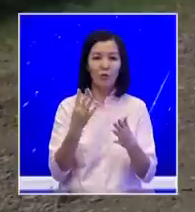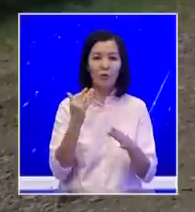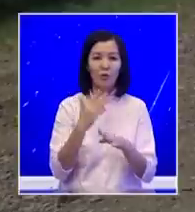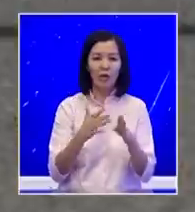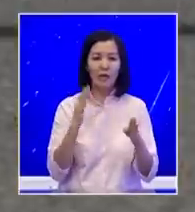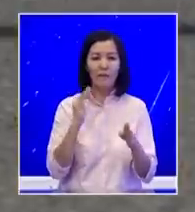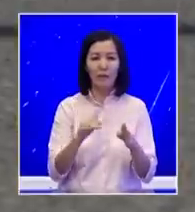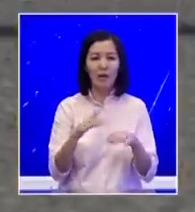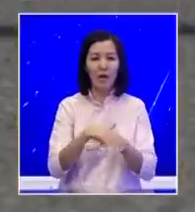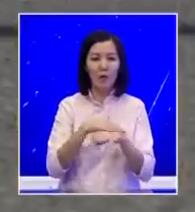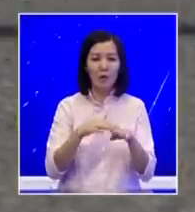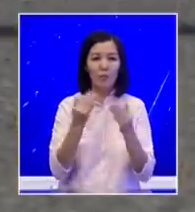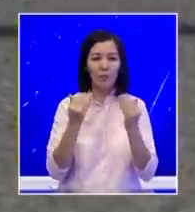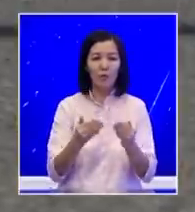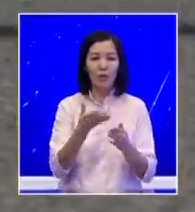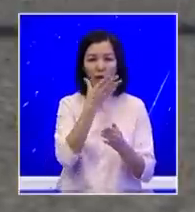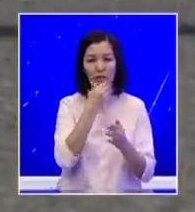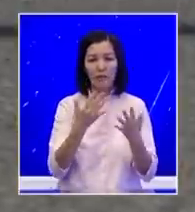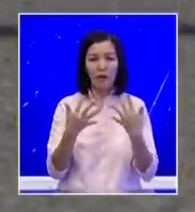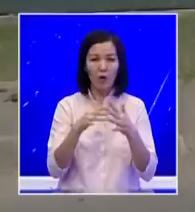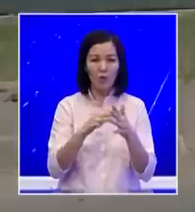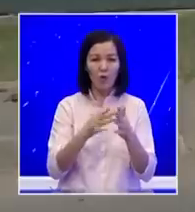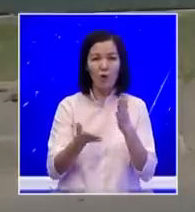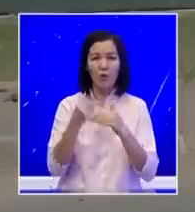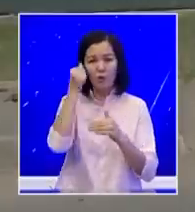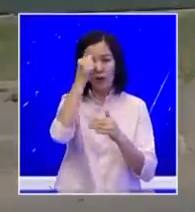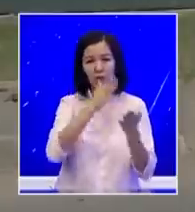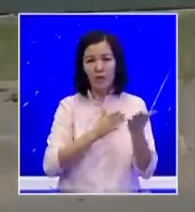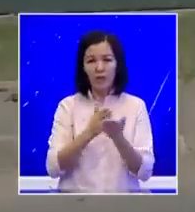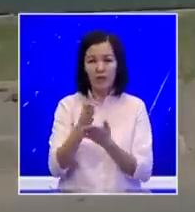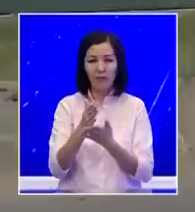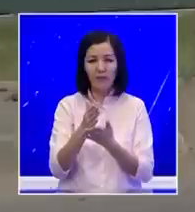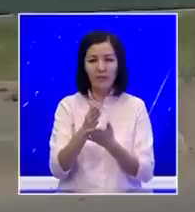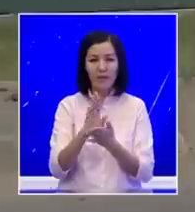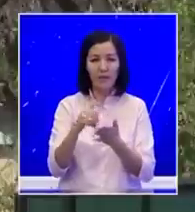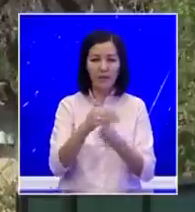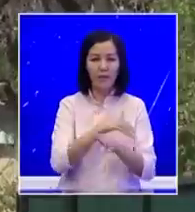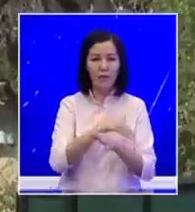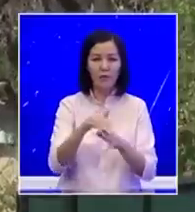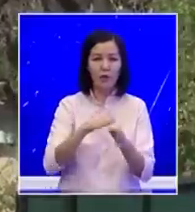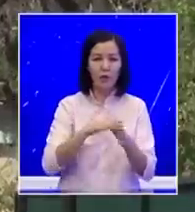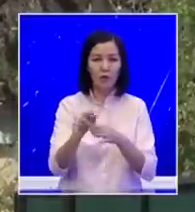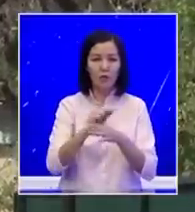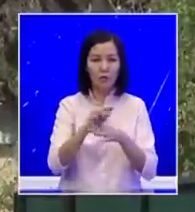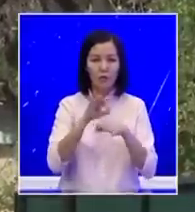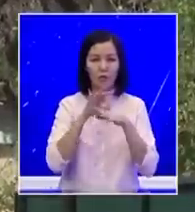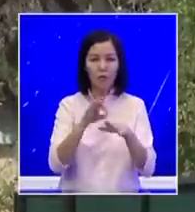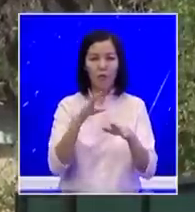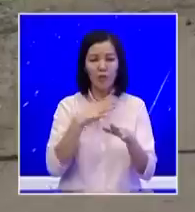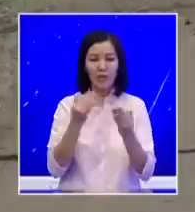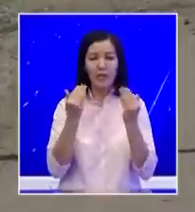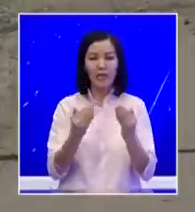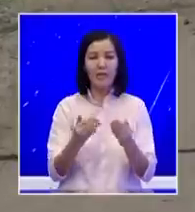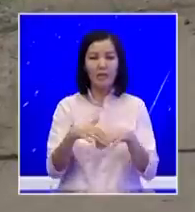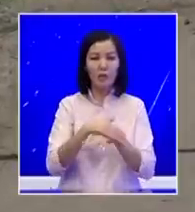тұрғыны бар елді мекеннің бүгінде ажары кіріп келеді. Өткен жылы ауылдың кіре берісіндегі негізгі көшесі күрделі жөндеуден өтіпті. Енді